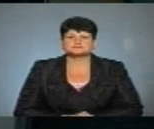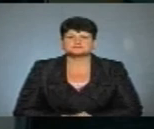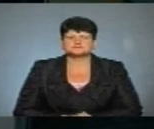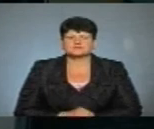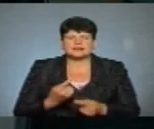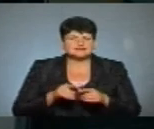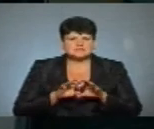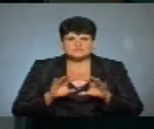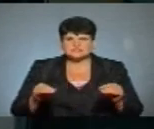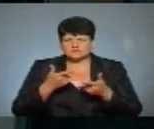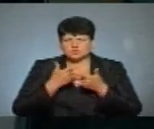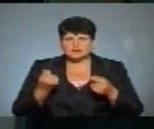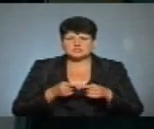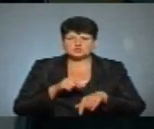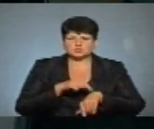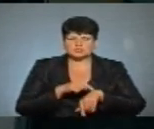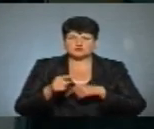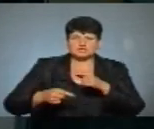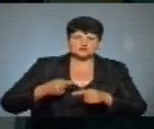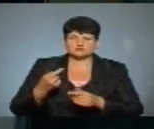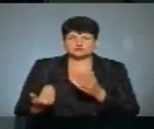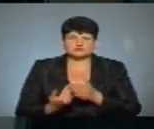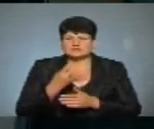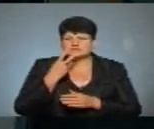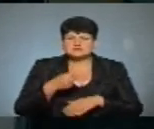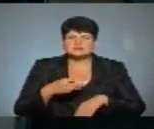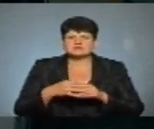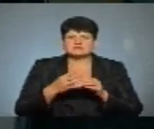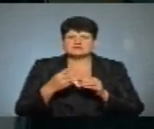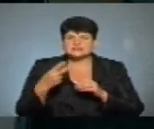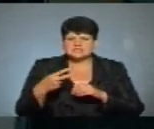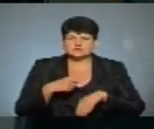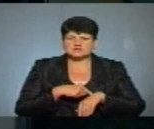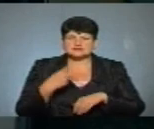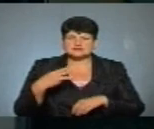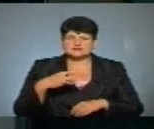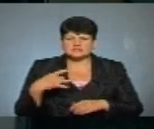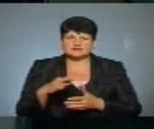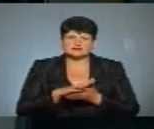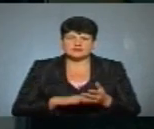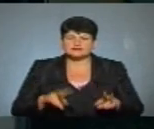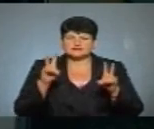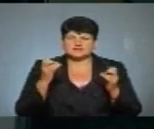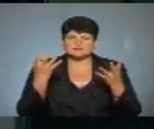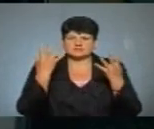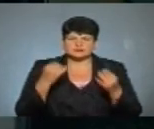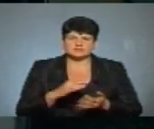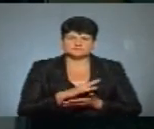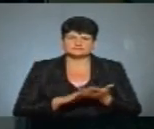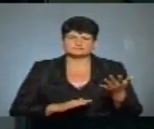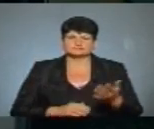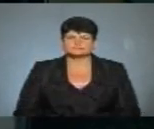Це вся інформація на цю годину. Наступний випуск дивіться о 20:30, а далі в ефірі «Тема дня», тому не перемикайте.